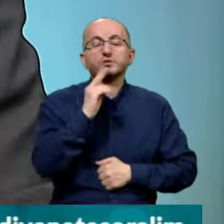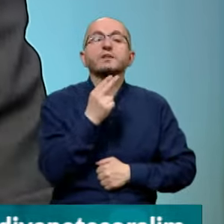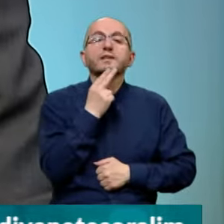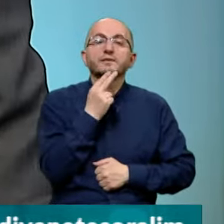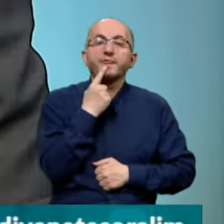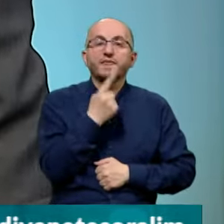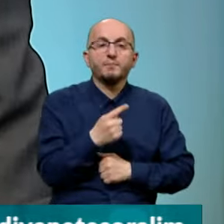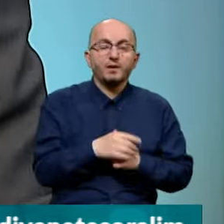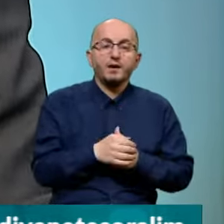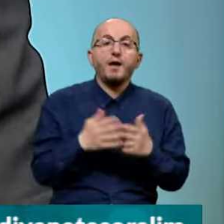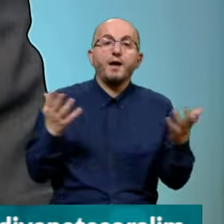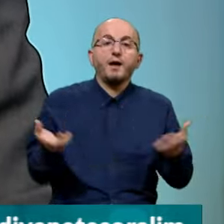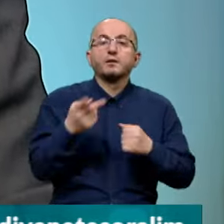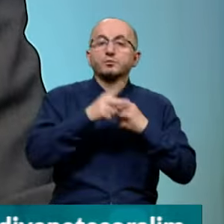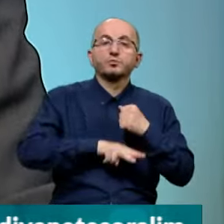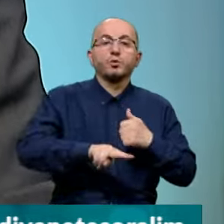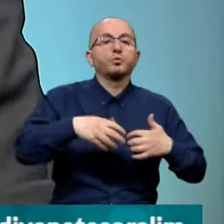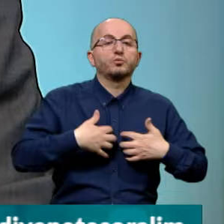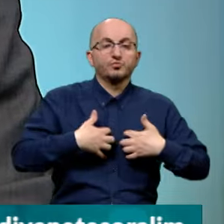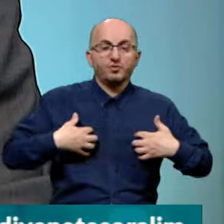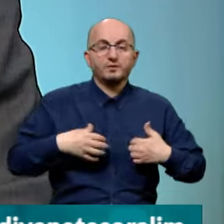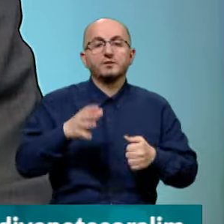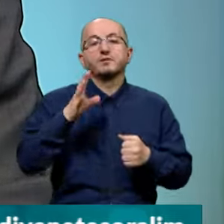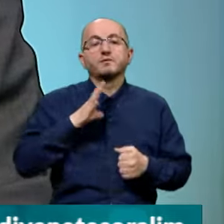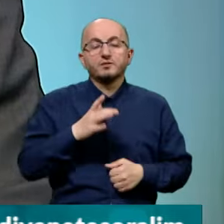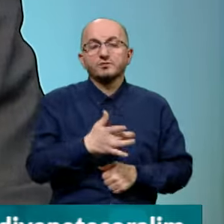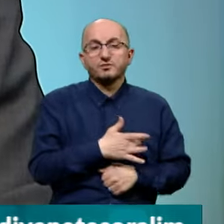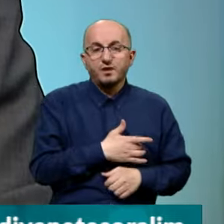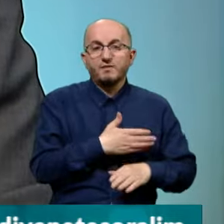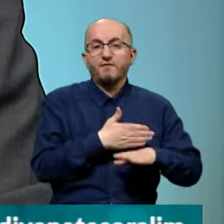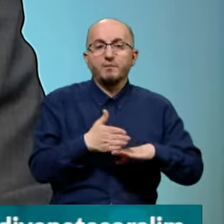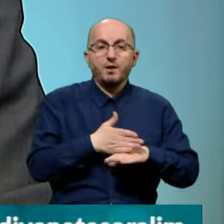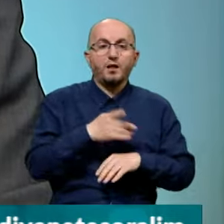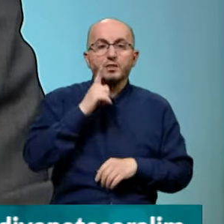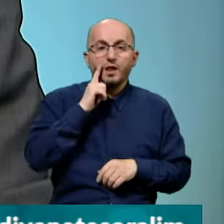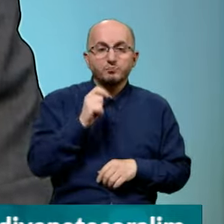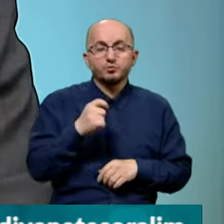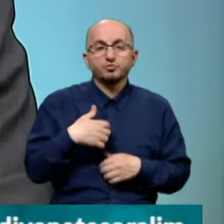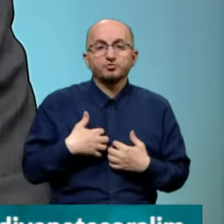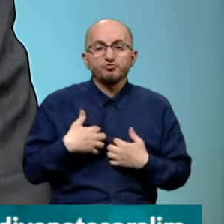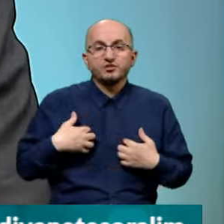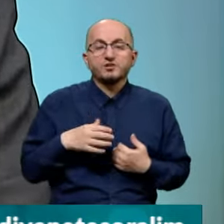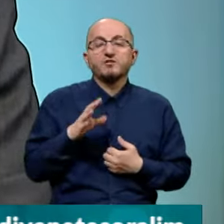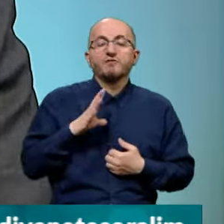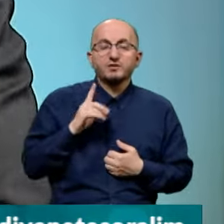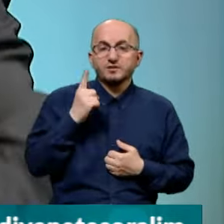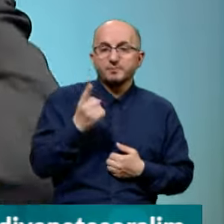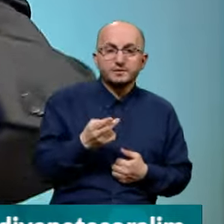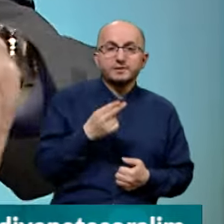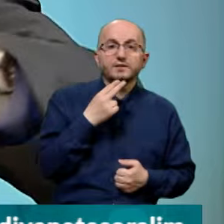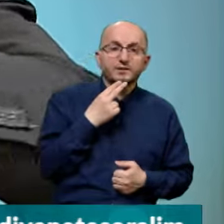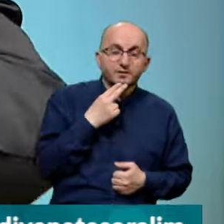Eğer yol güvenliği varsa, can, mal ve namus güvencesi varsa, bir kadının da